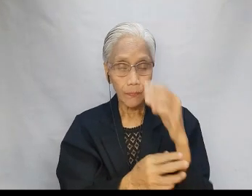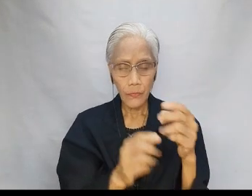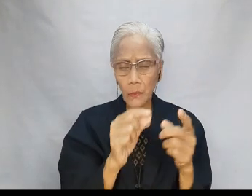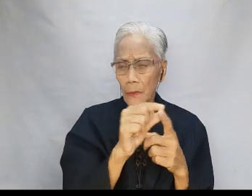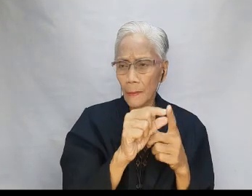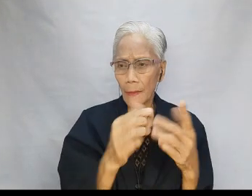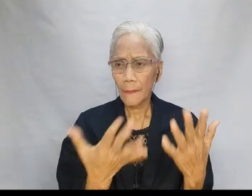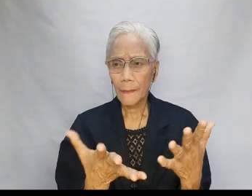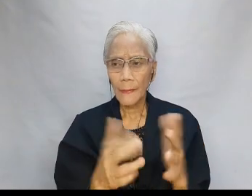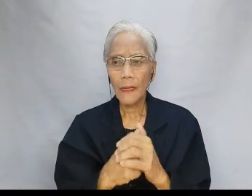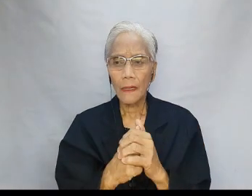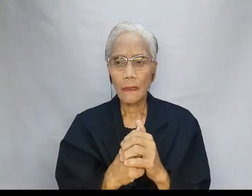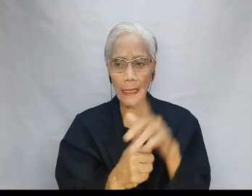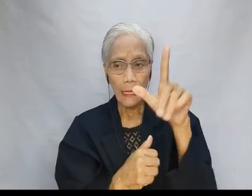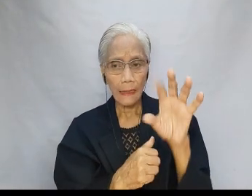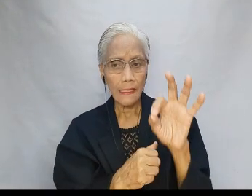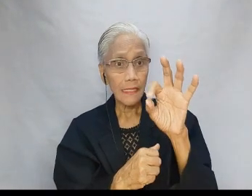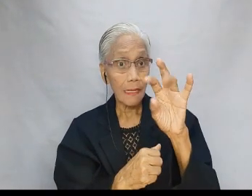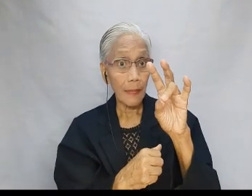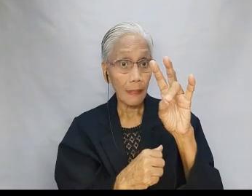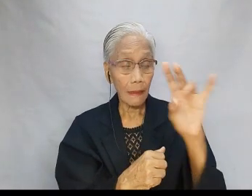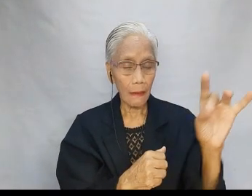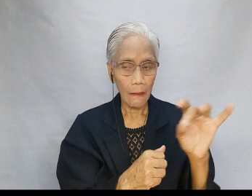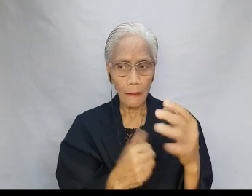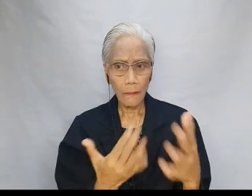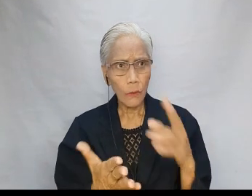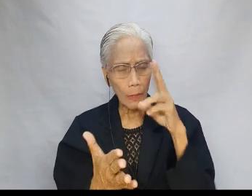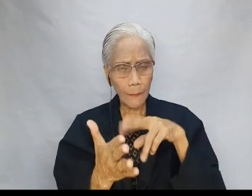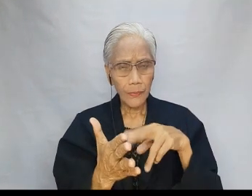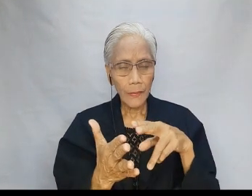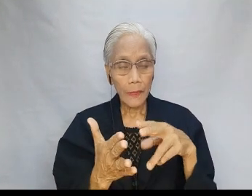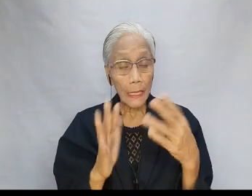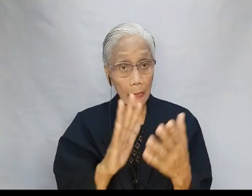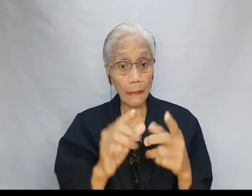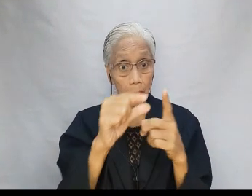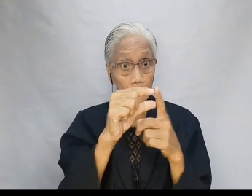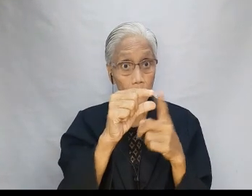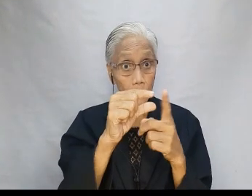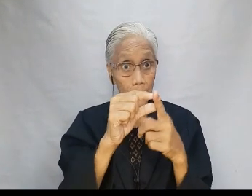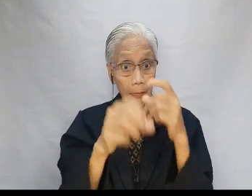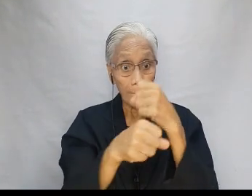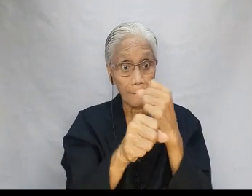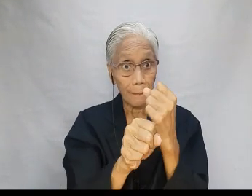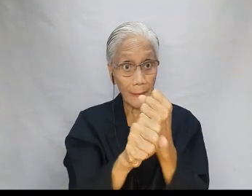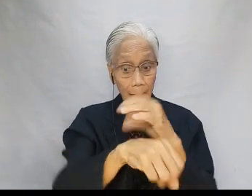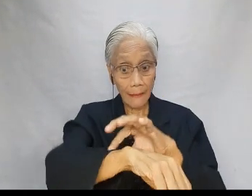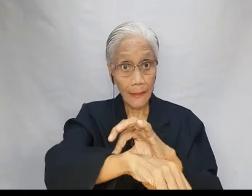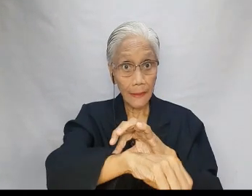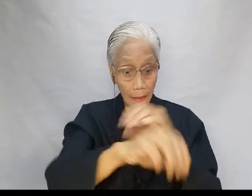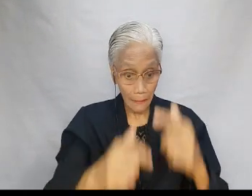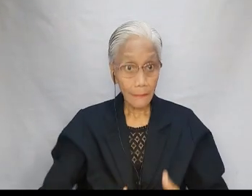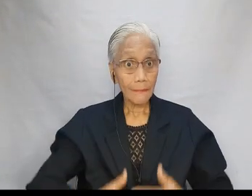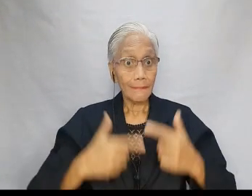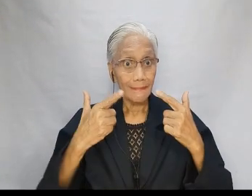Biblia of 1978, we read, "At nagkatawang tao ang Verbo, at tumahang